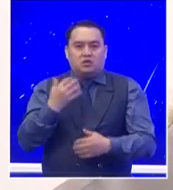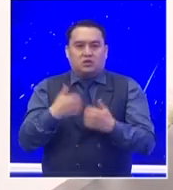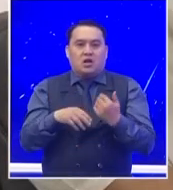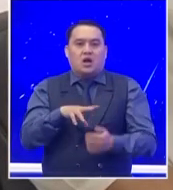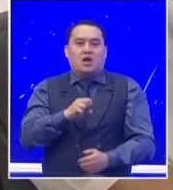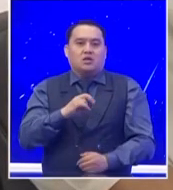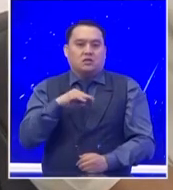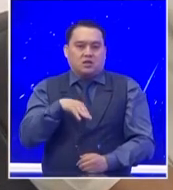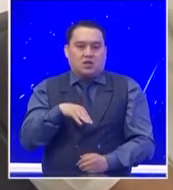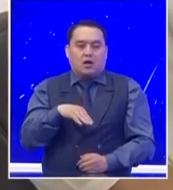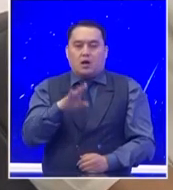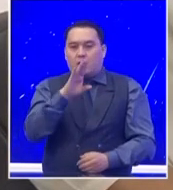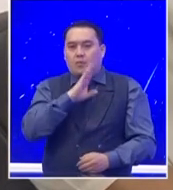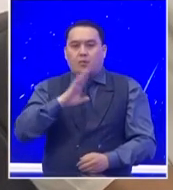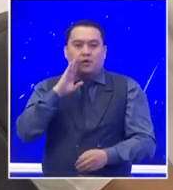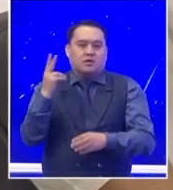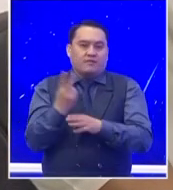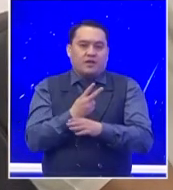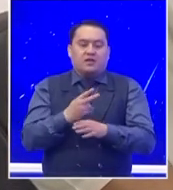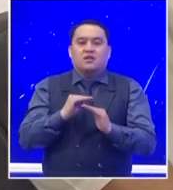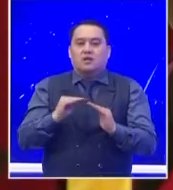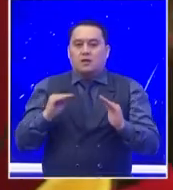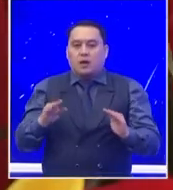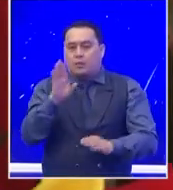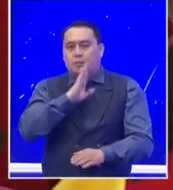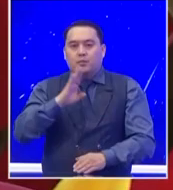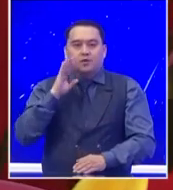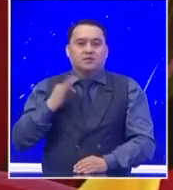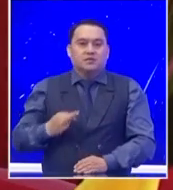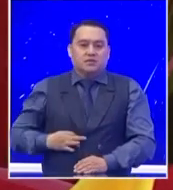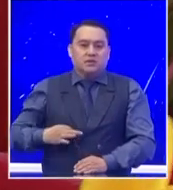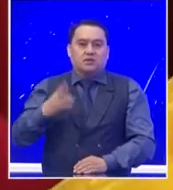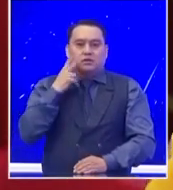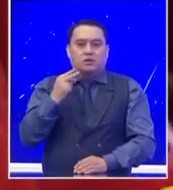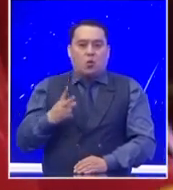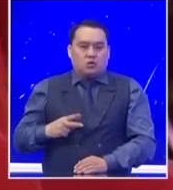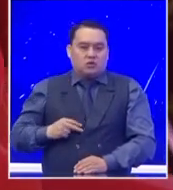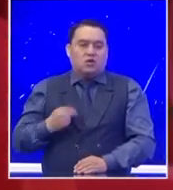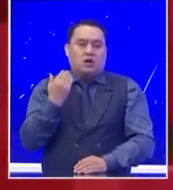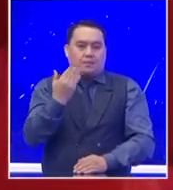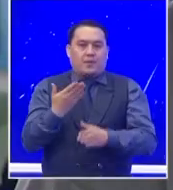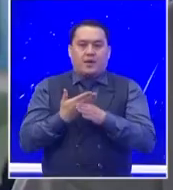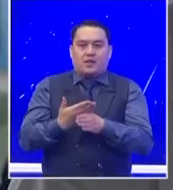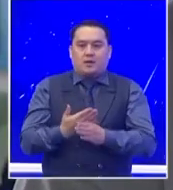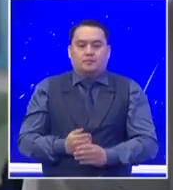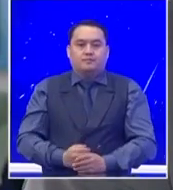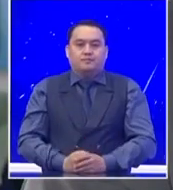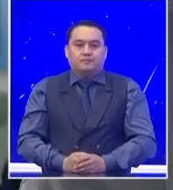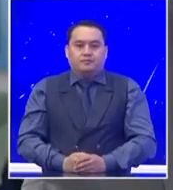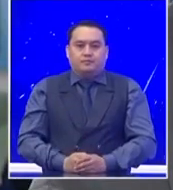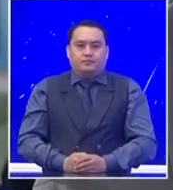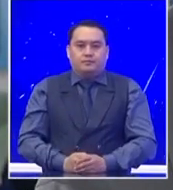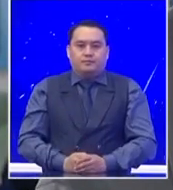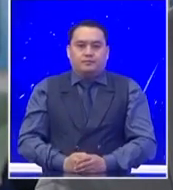и Лязат Джылыспаева, мать 2 детей. Как отмечает Лязат, стать матерью сына и дочки ей помогла Айгуль Амангельды. Айгуль